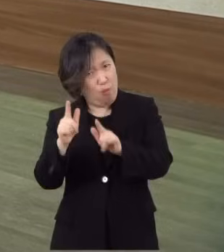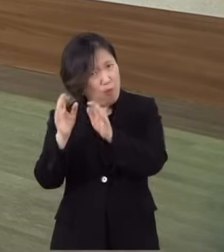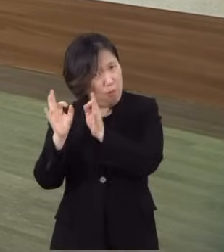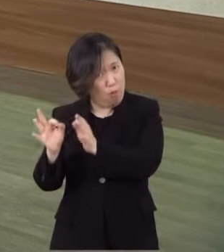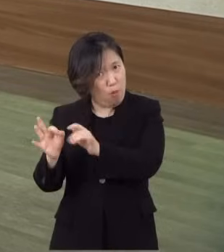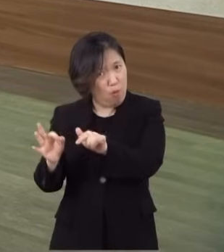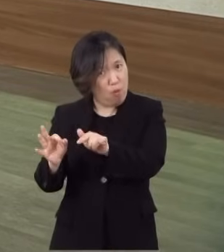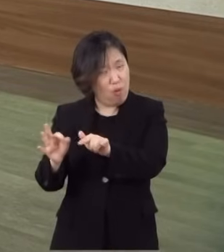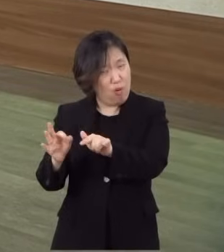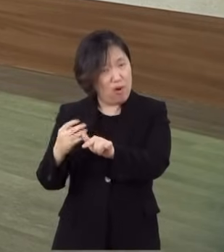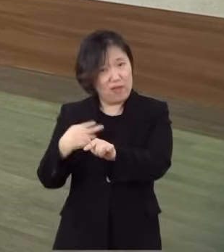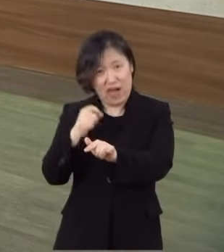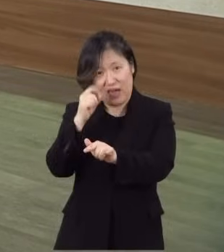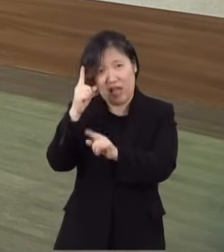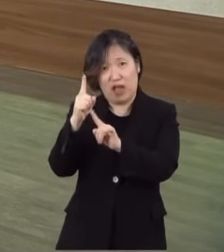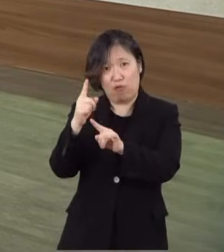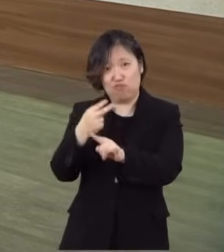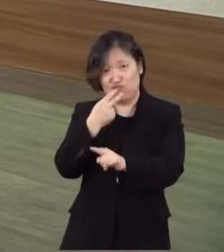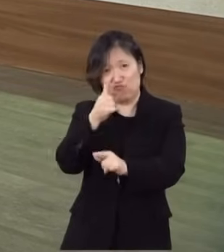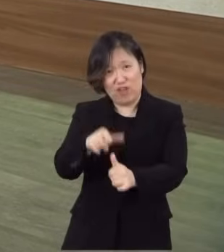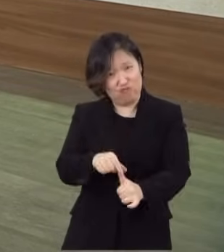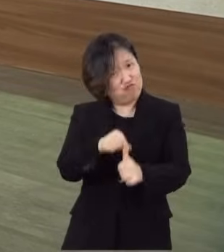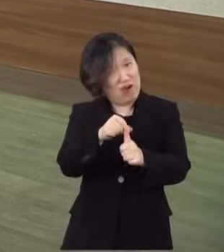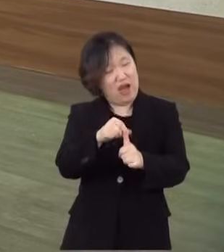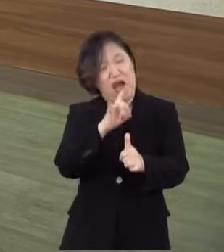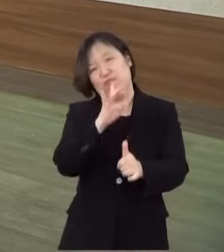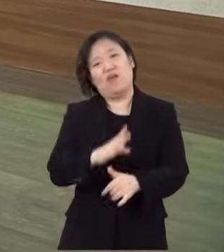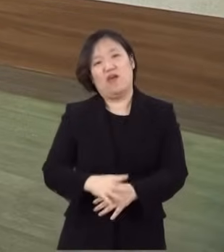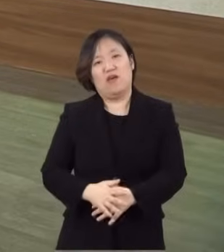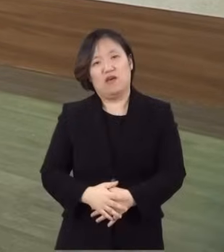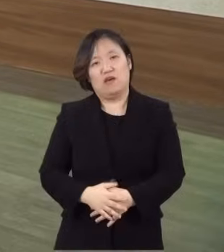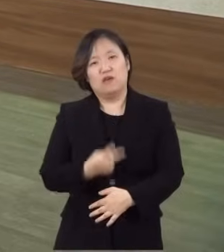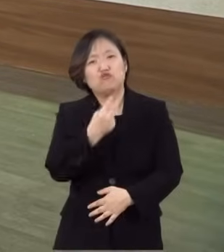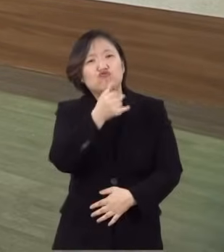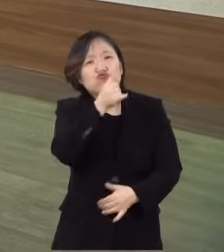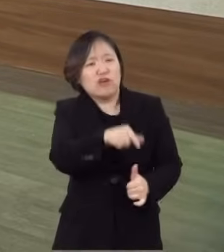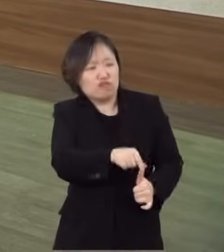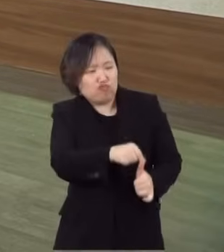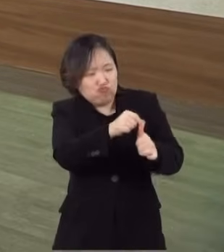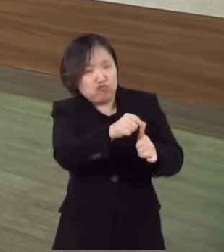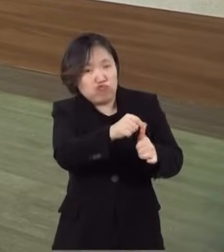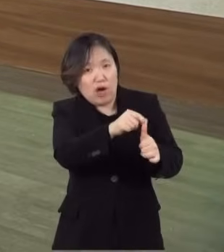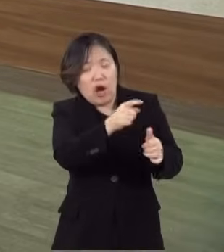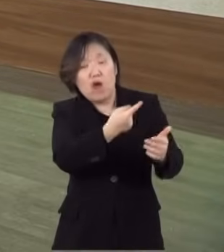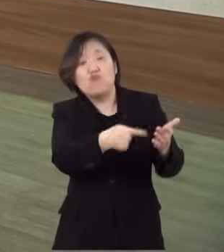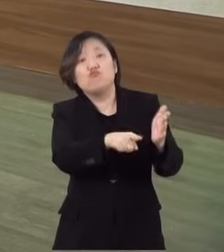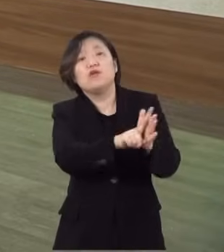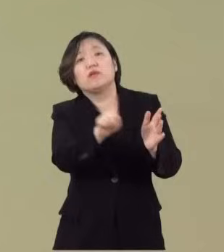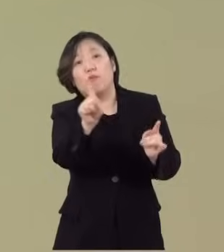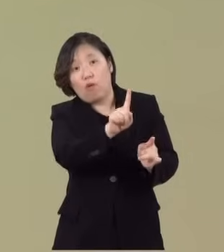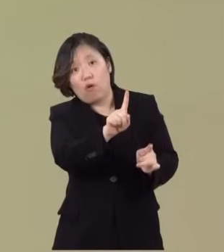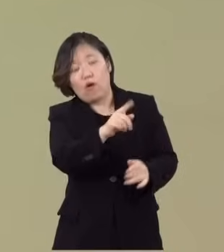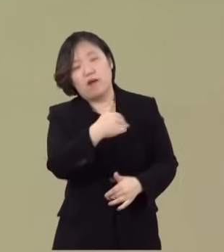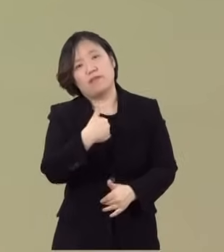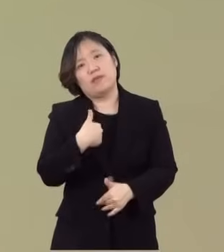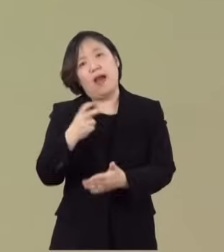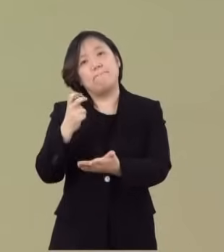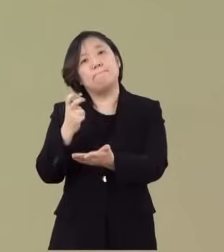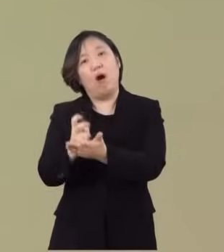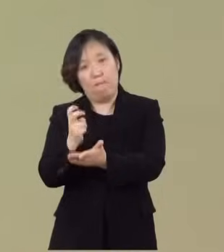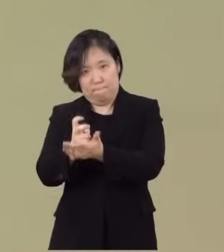중생을 제도에서는 안 된다 오직 중생들을 제도하기 위해서는